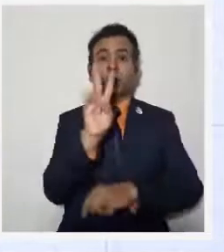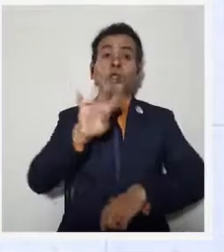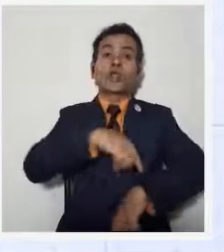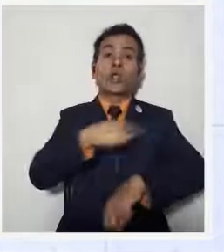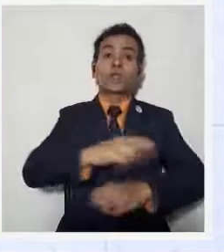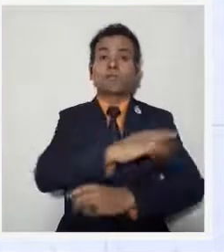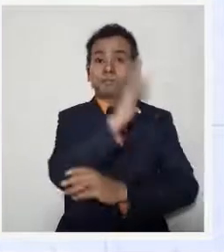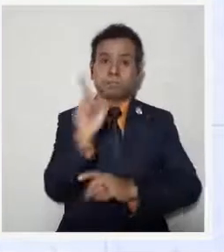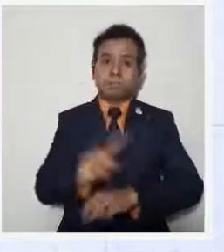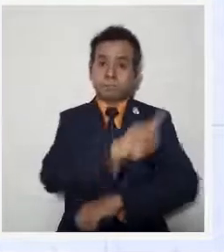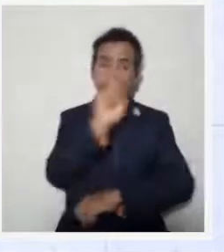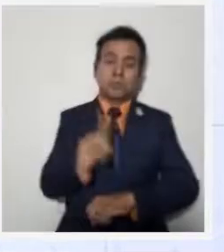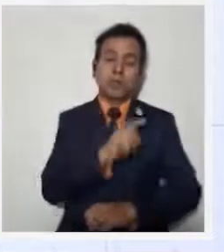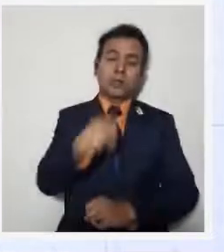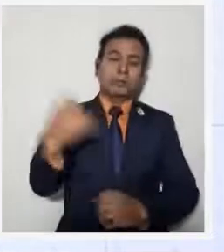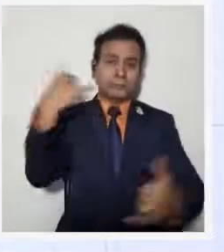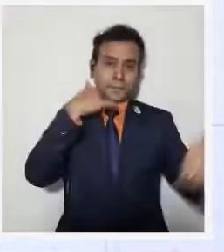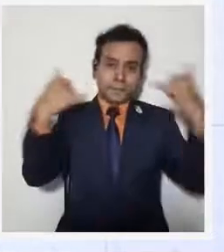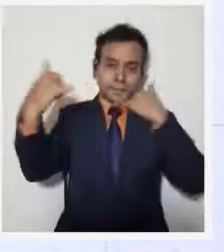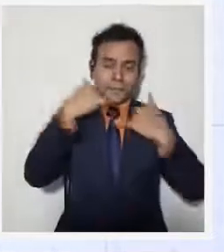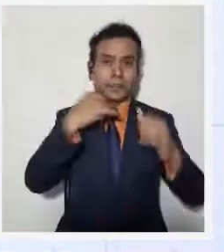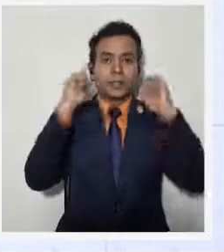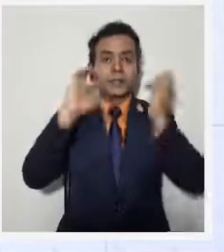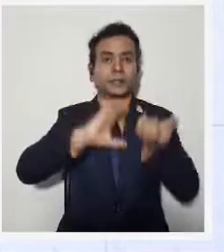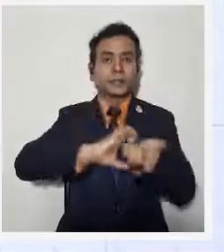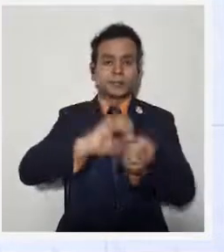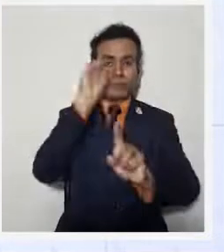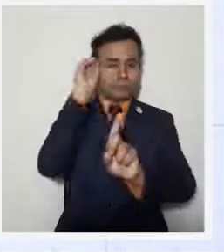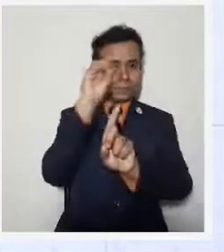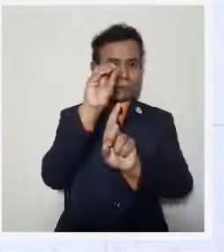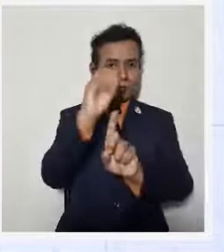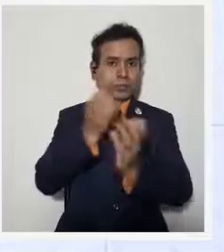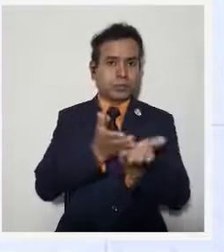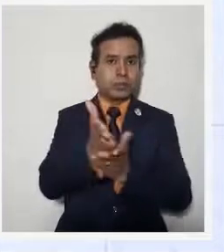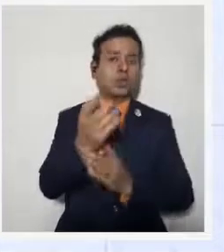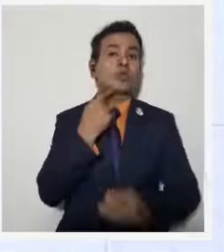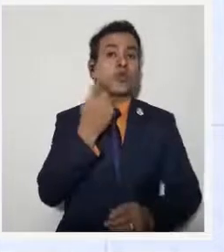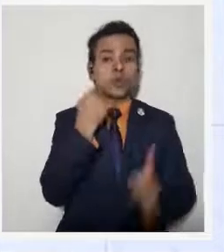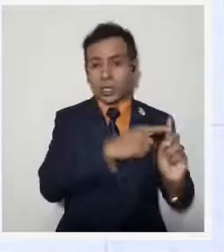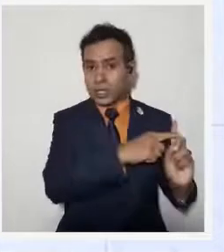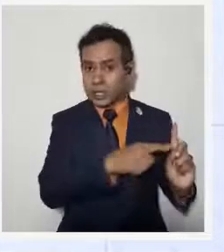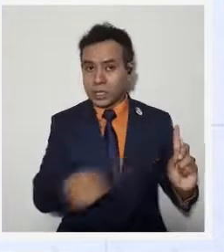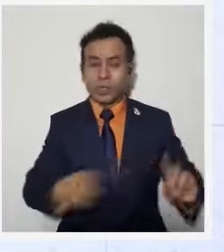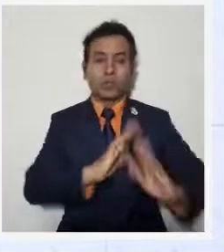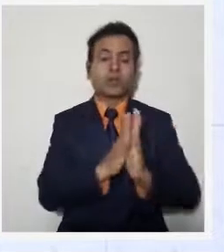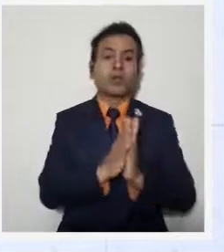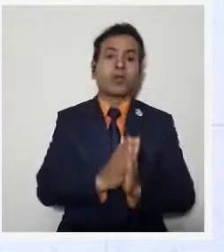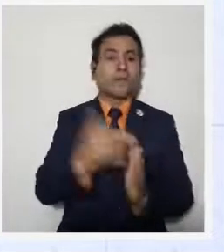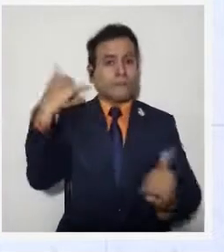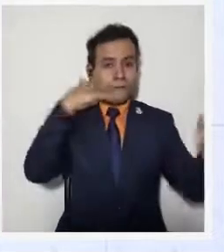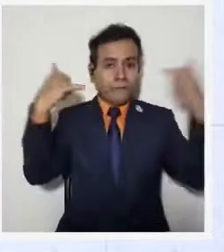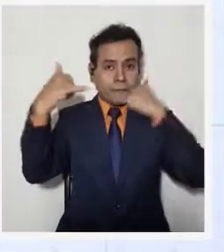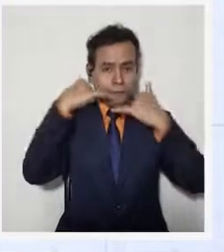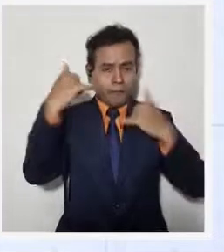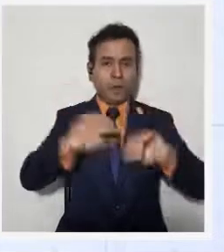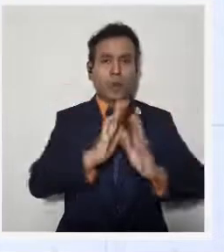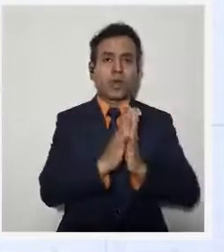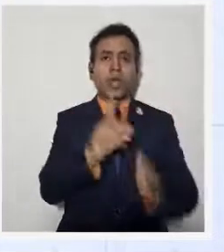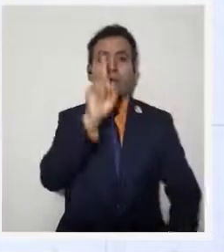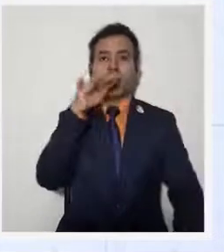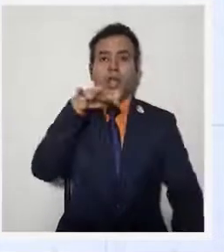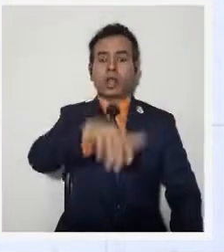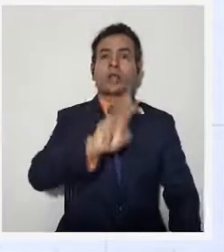আমাদের ফোনের হটলাইন সবসময়ে উন্মুক্ত থাকে, 24 ঘন্টা 7 দিনই আমাদের এই ফোন হটলাইনগুলো উন্মুক্ত